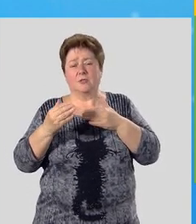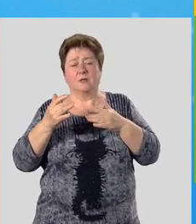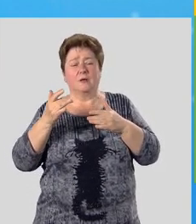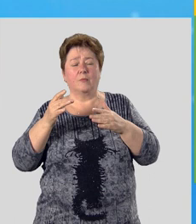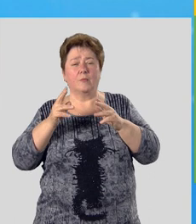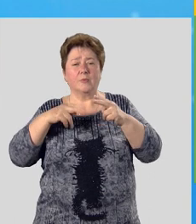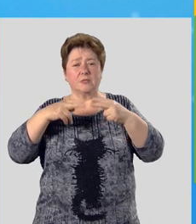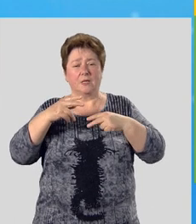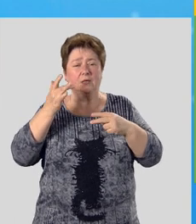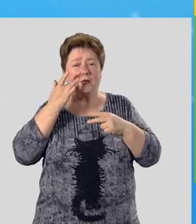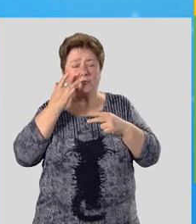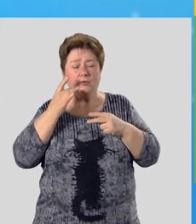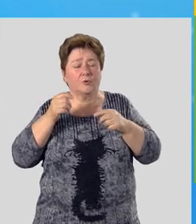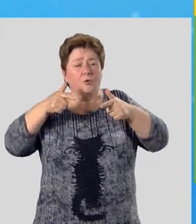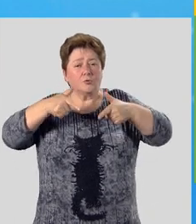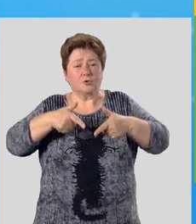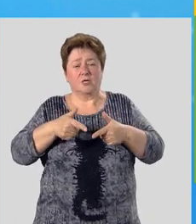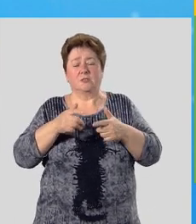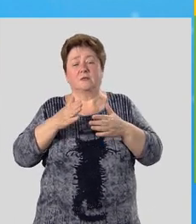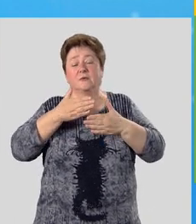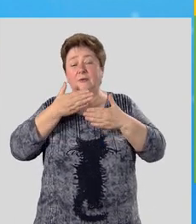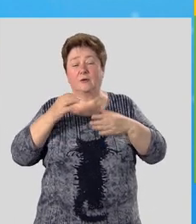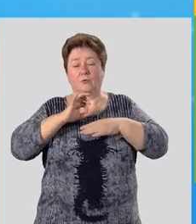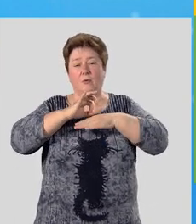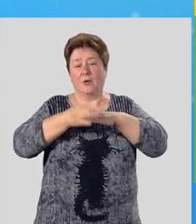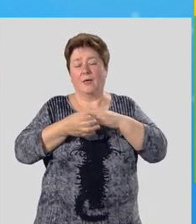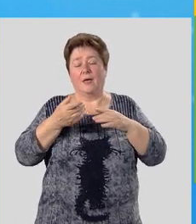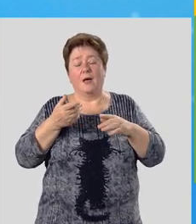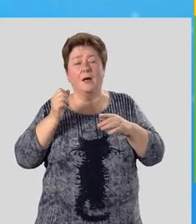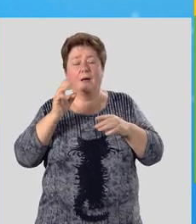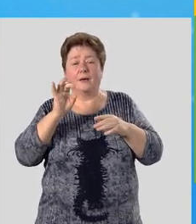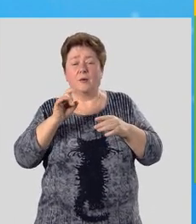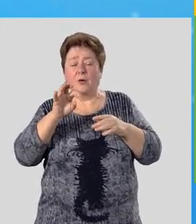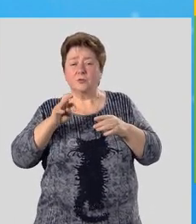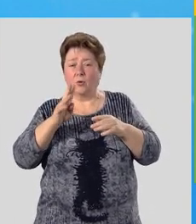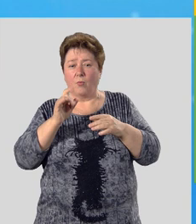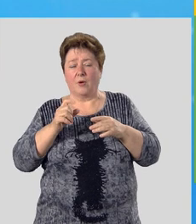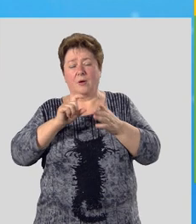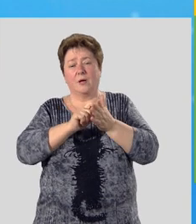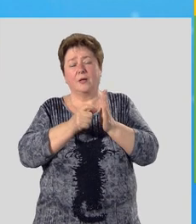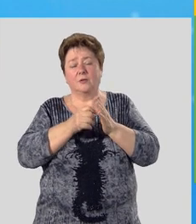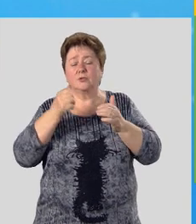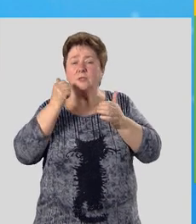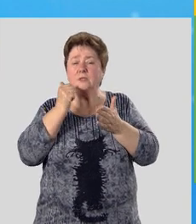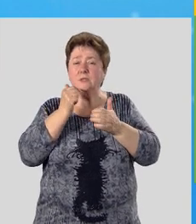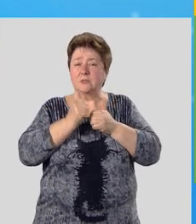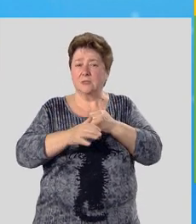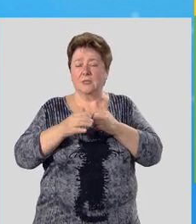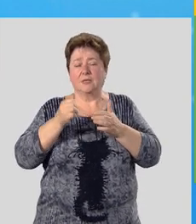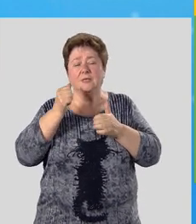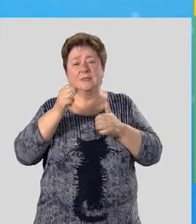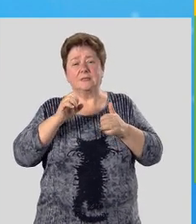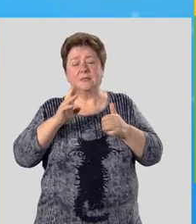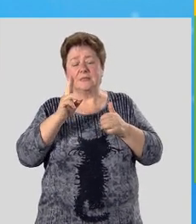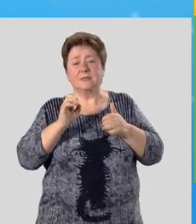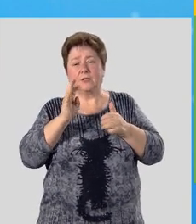в построении которых не участвует мембрана. Это такие, как рибосомы, клеточный центр и